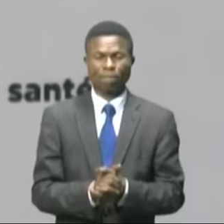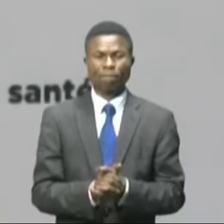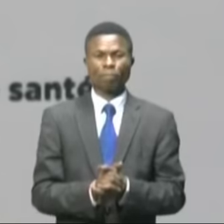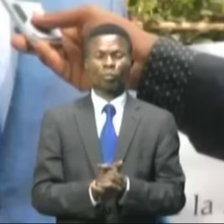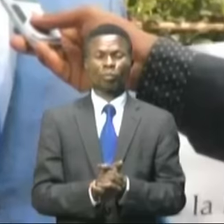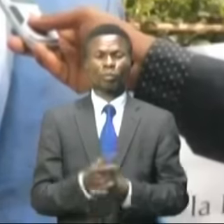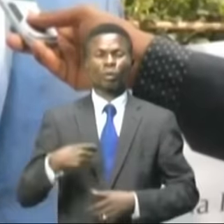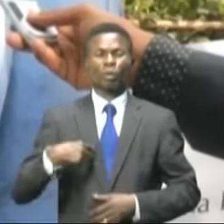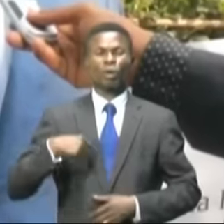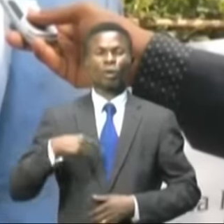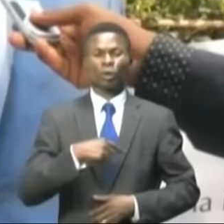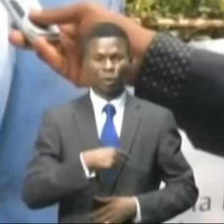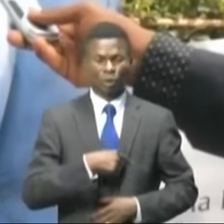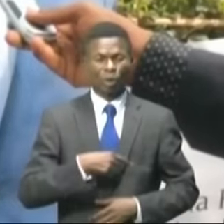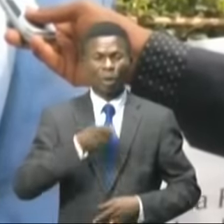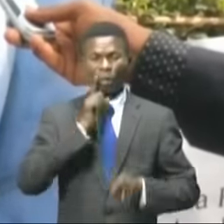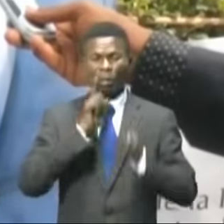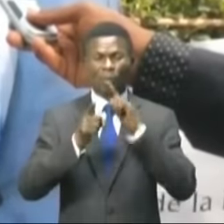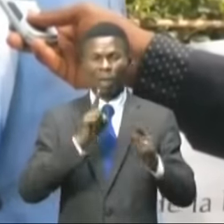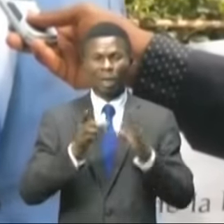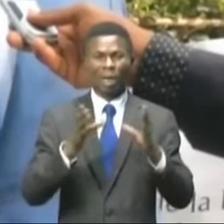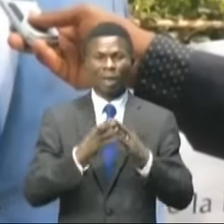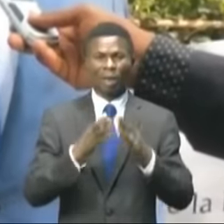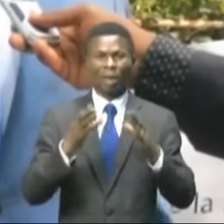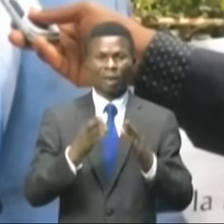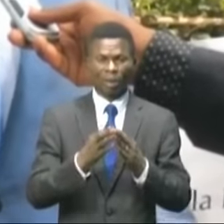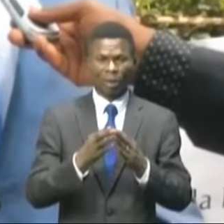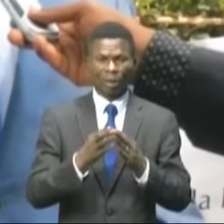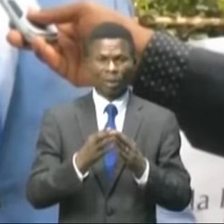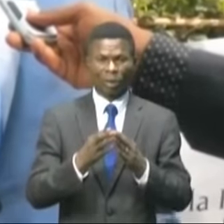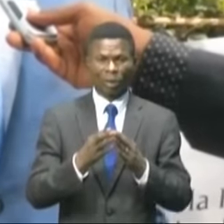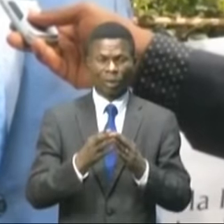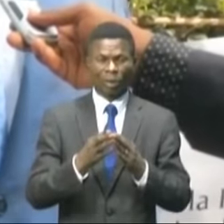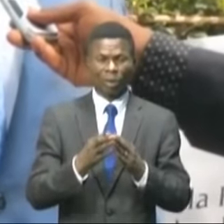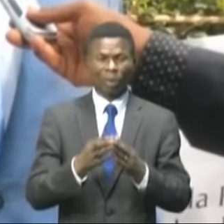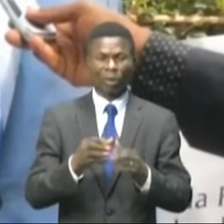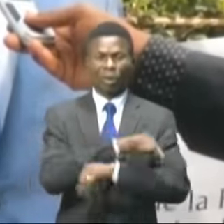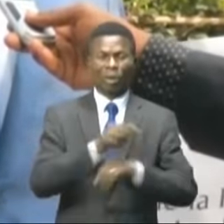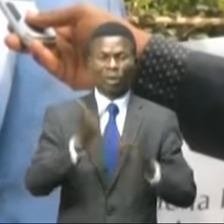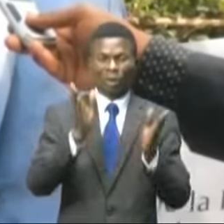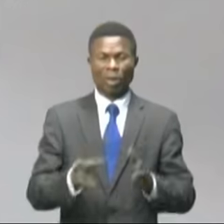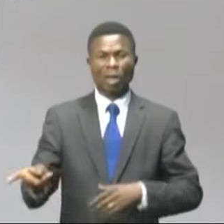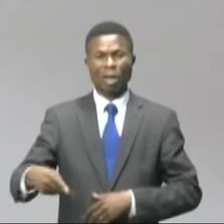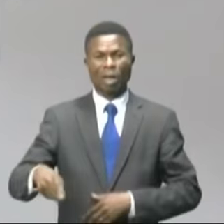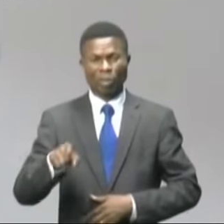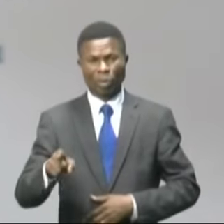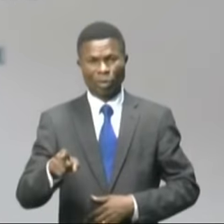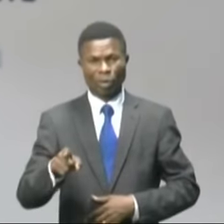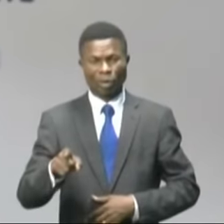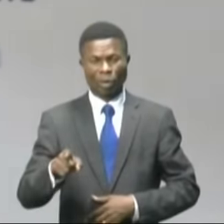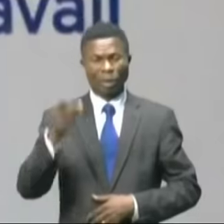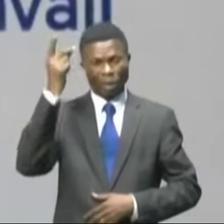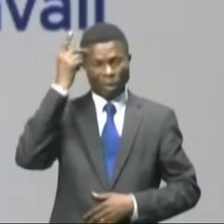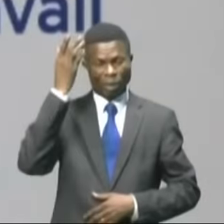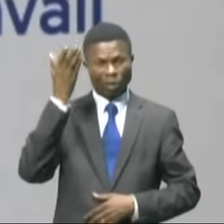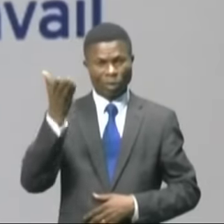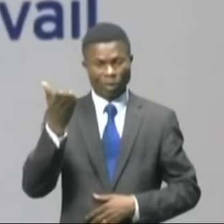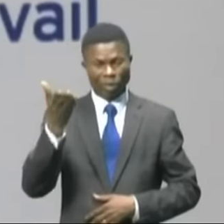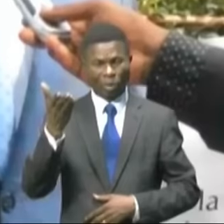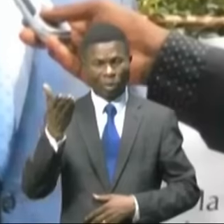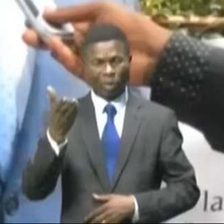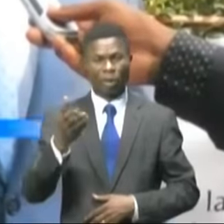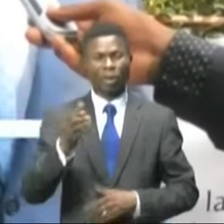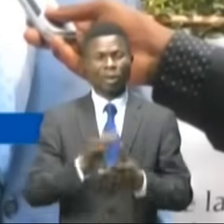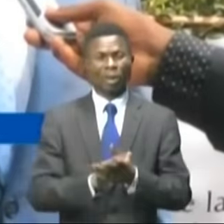avons même eu à discuter avec les législateurs au niveau de la province de Kinshasa. Nous avons pu avoir